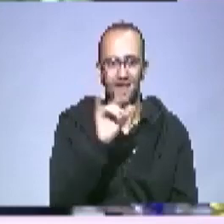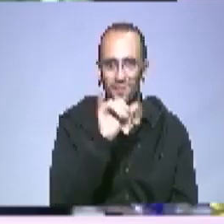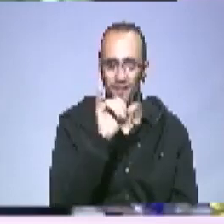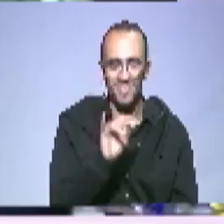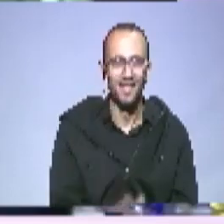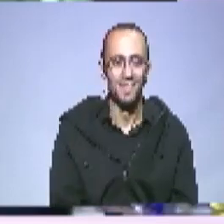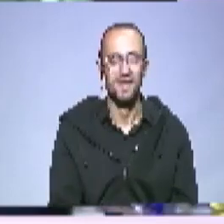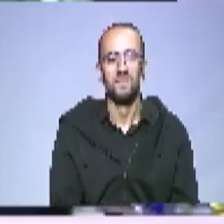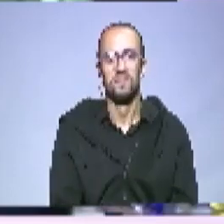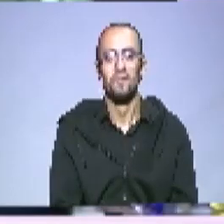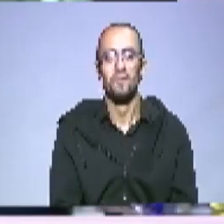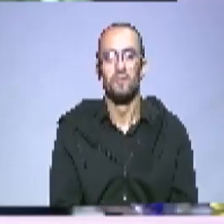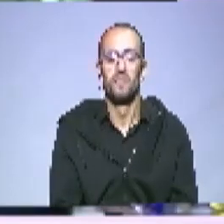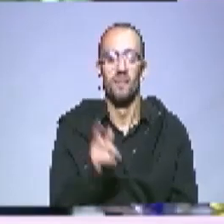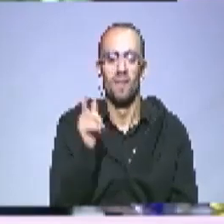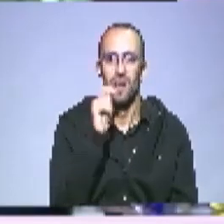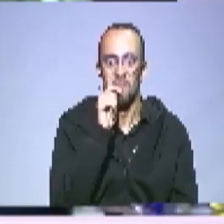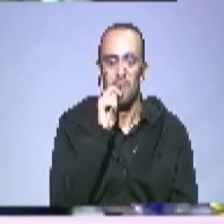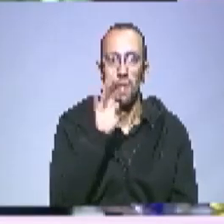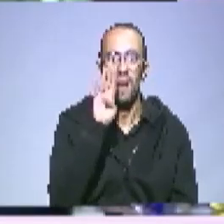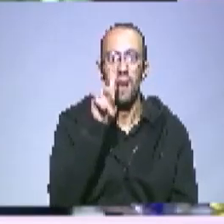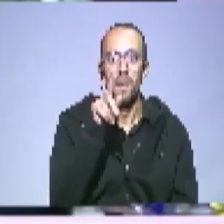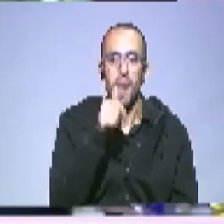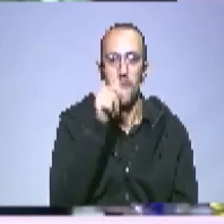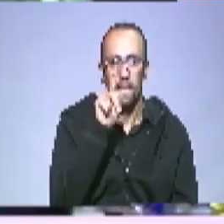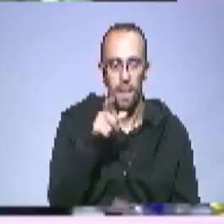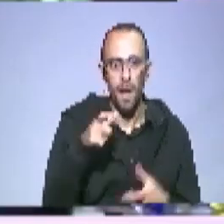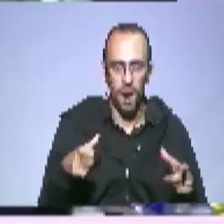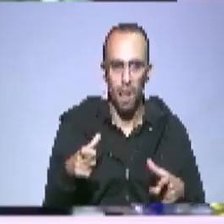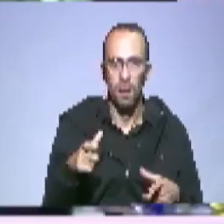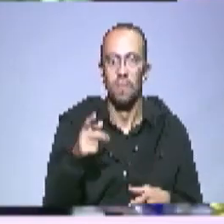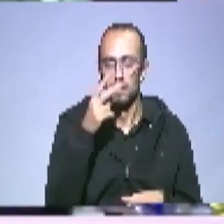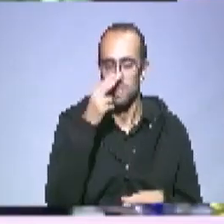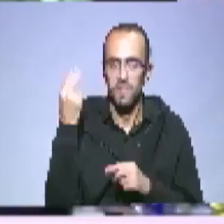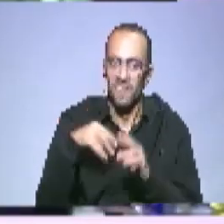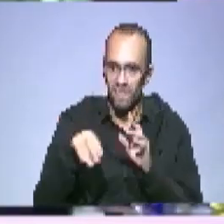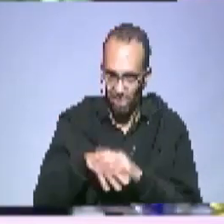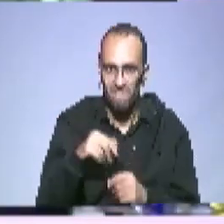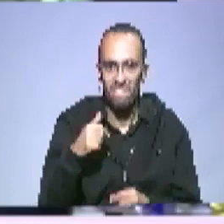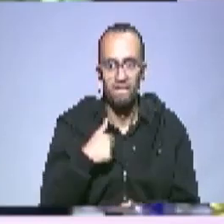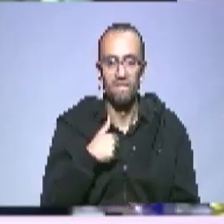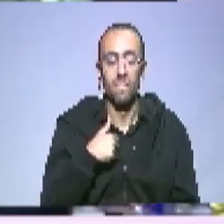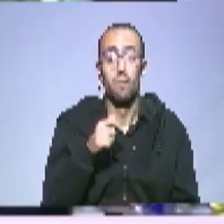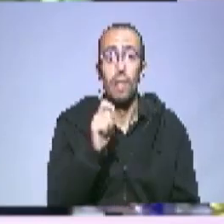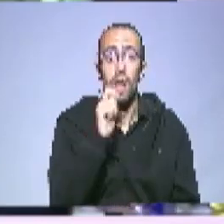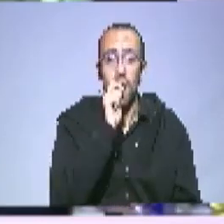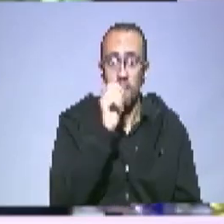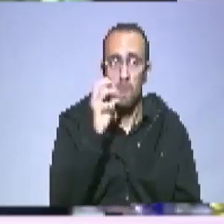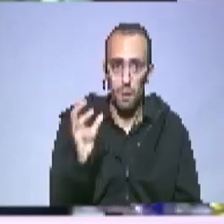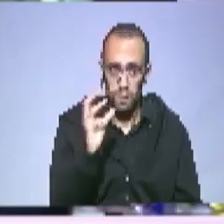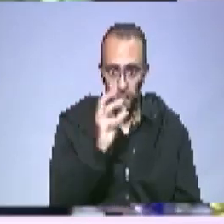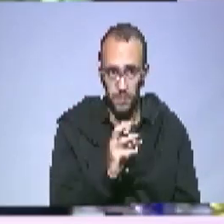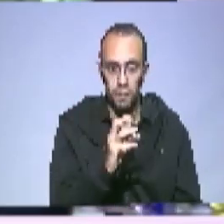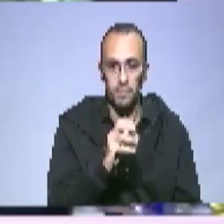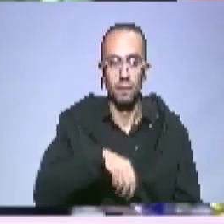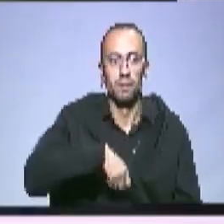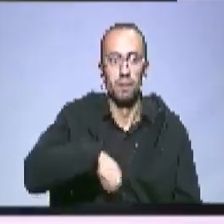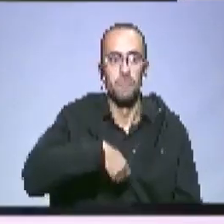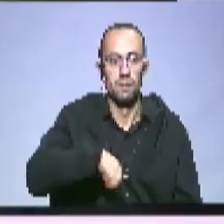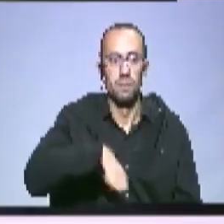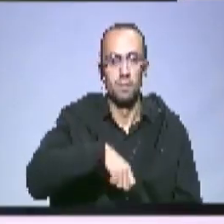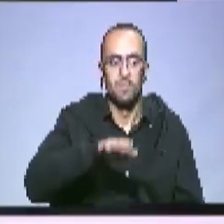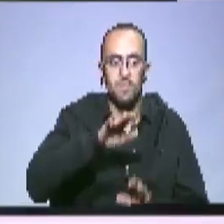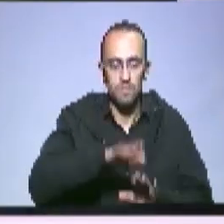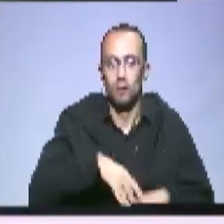احنا كنا عملنا قبل كده كباب الحلة على فكرة، لو رجعتي للحلقات اللي فاتت هتلاقيه. احنا بناخد اللحمة بتاعتنا ونبتدي نسويها منها